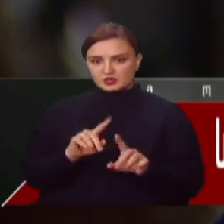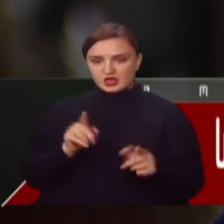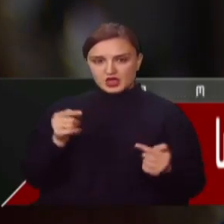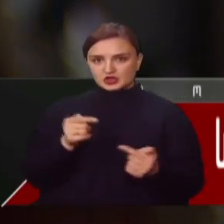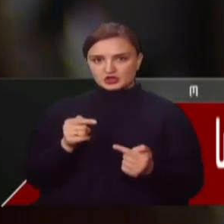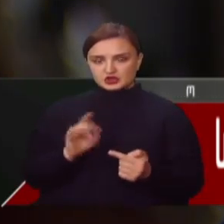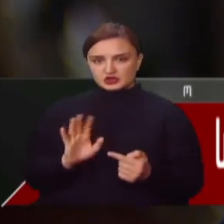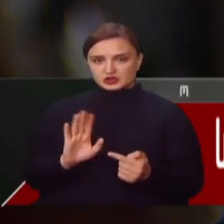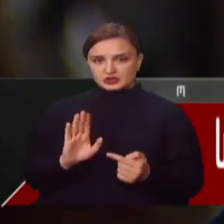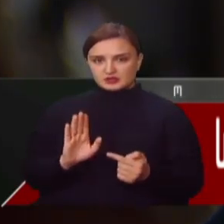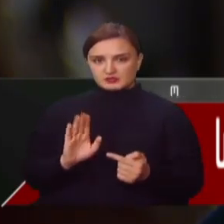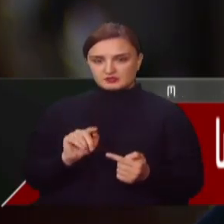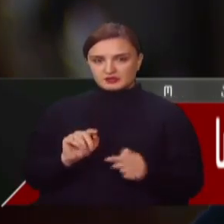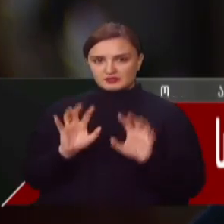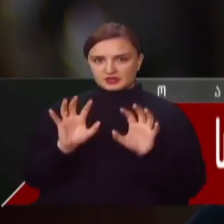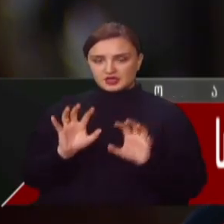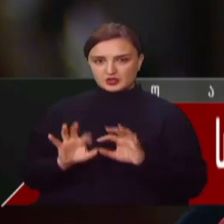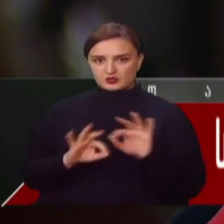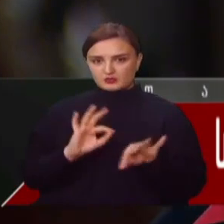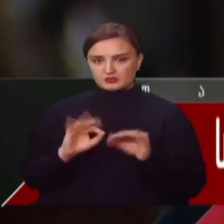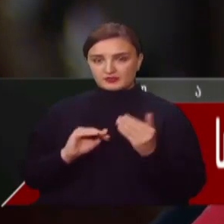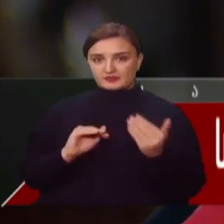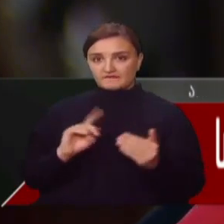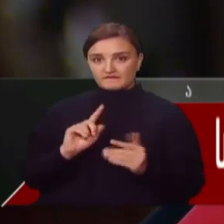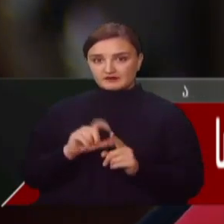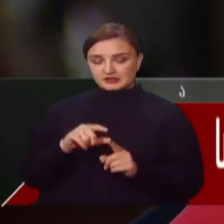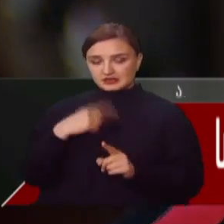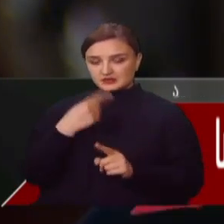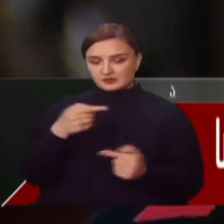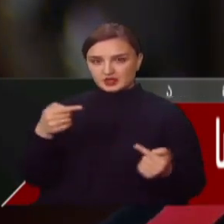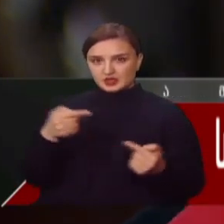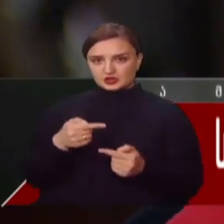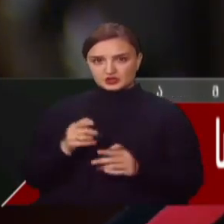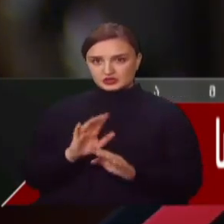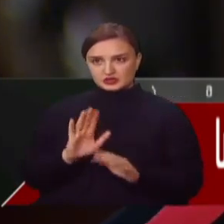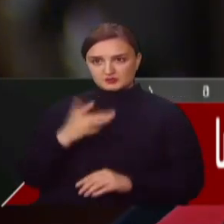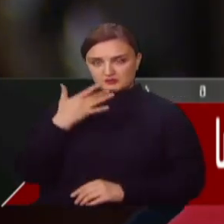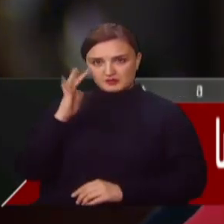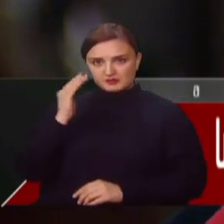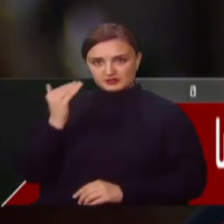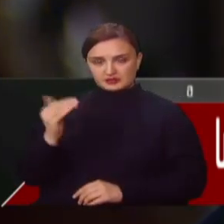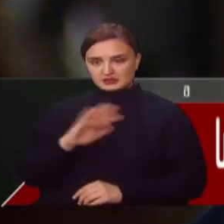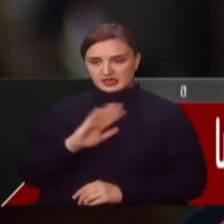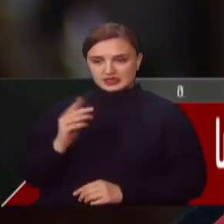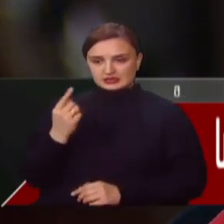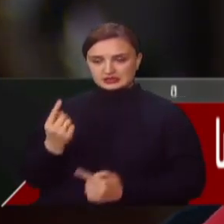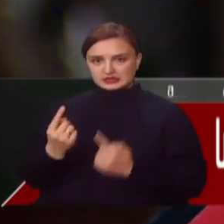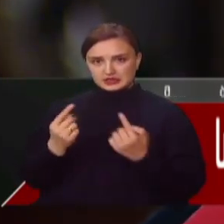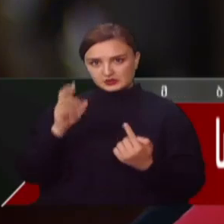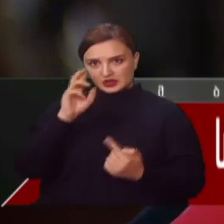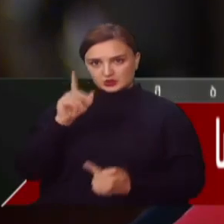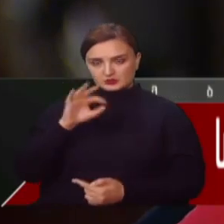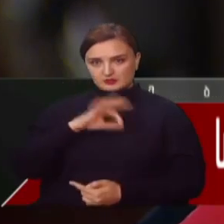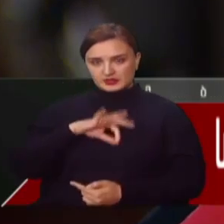არც ფრანგულ აი ამ კანონპროექტს, რომელსაც თქვენ ახსენებ, არ შეესაბამება არც ამერიკულს და არც ერთს, რომელსაც ხელისუფლება